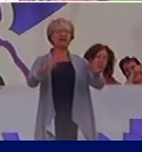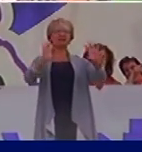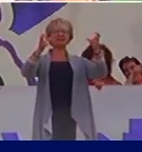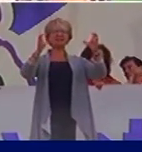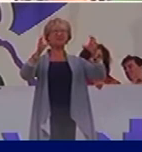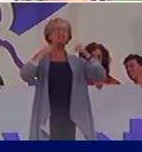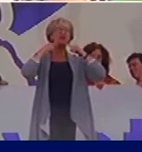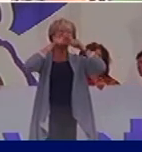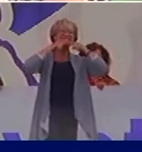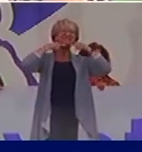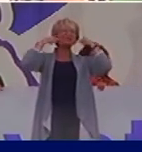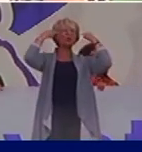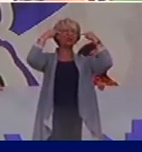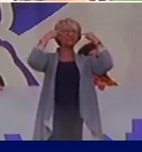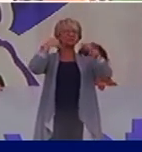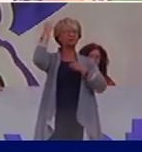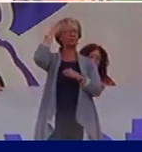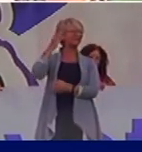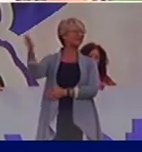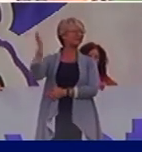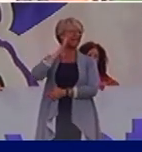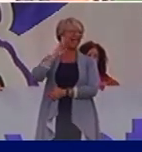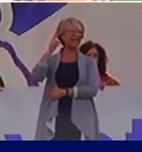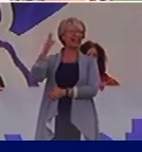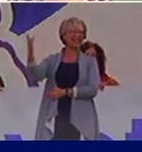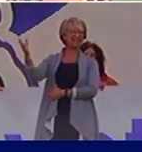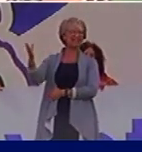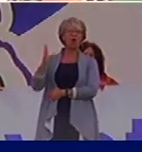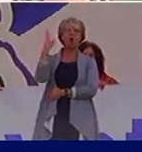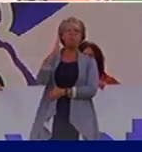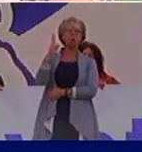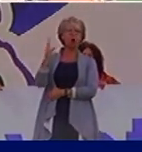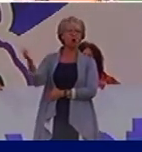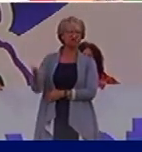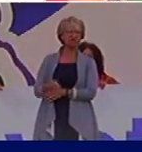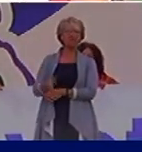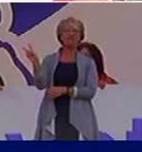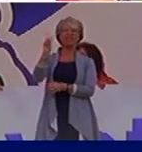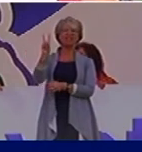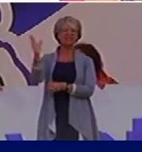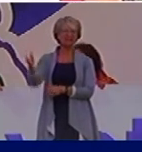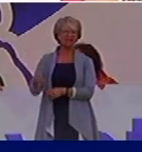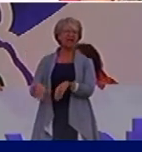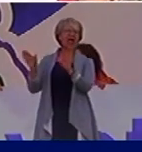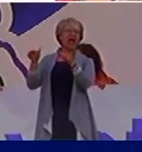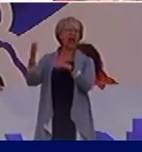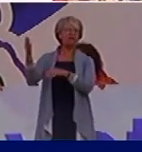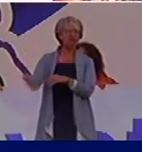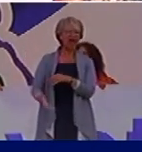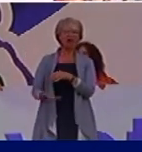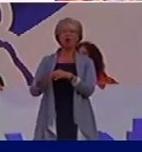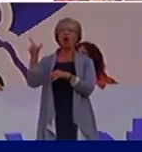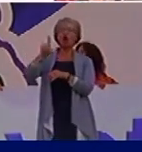il sorriso pensando a Renzi, alla Boschi, a Verdini, ad Alfano, a